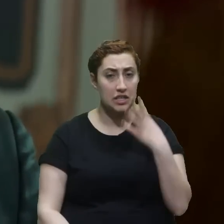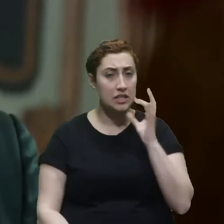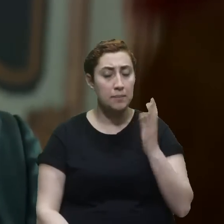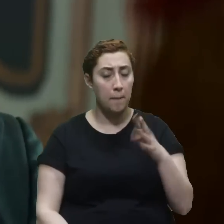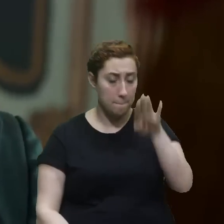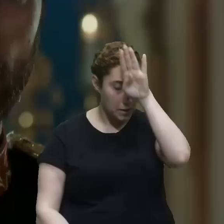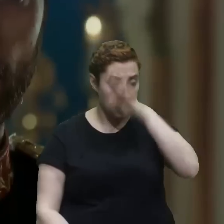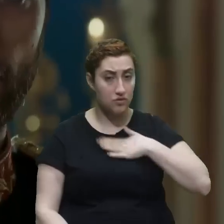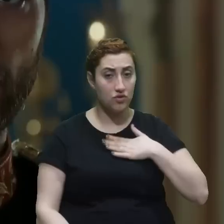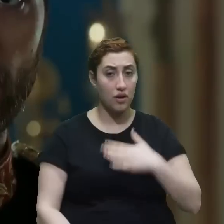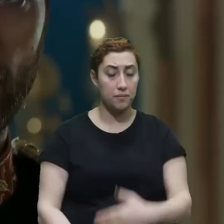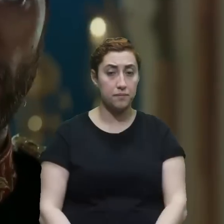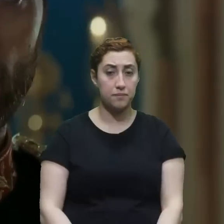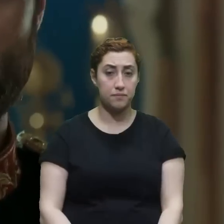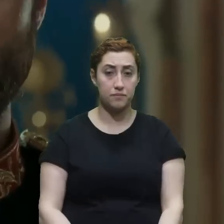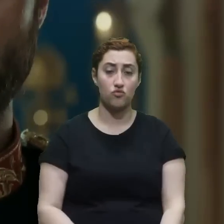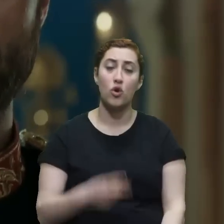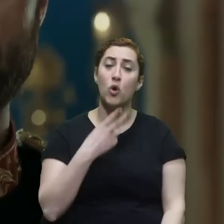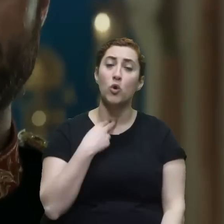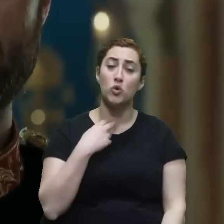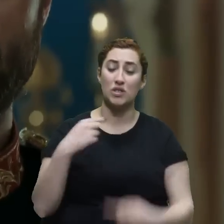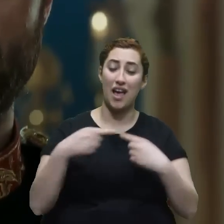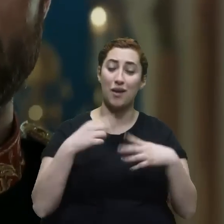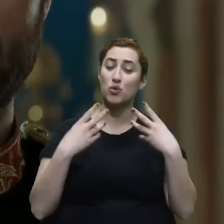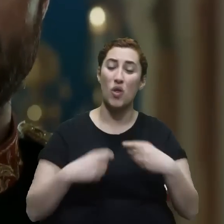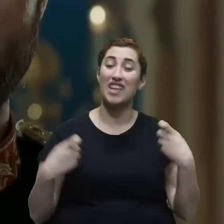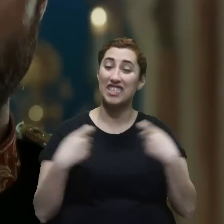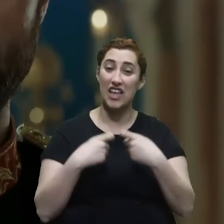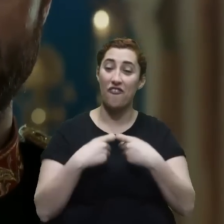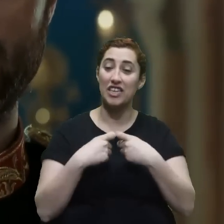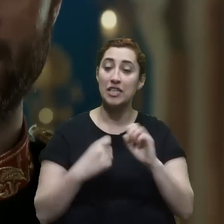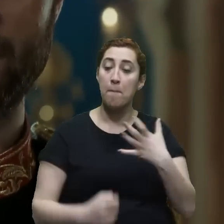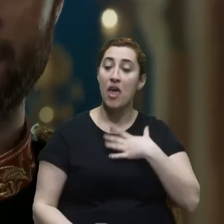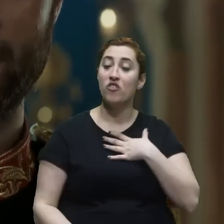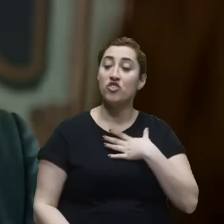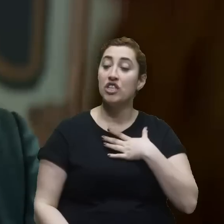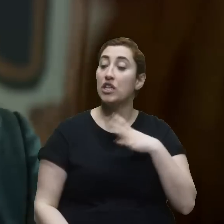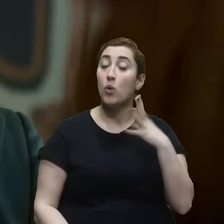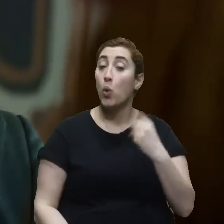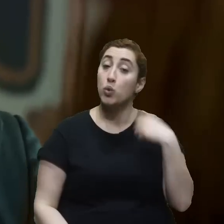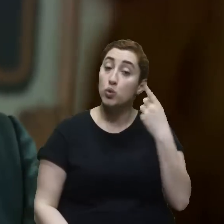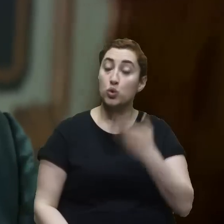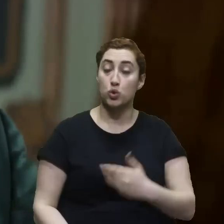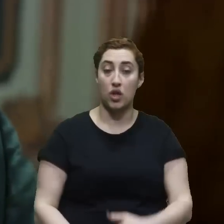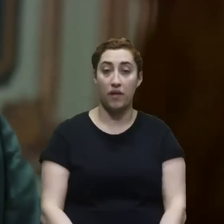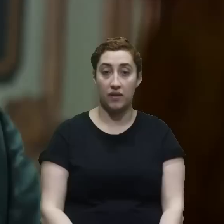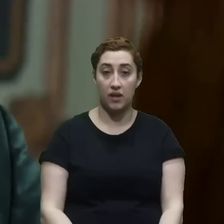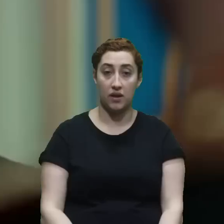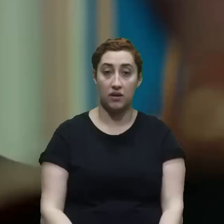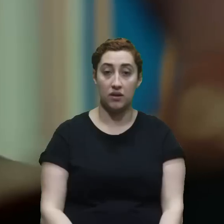Kimler padişahım? Rusya ile aramızda çıkacak olan savaştan menfaati olanlar.